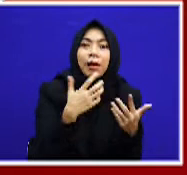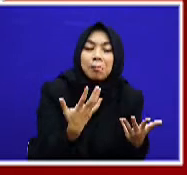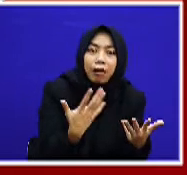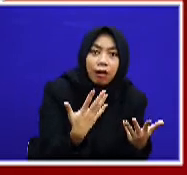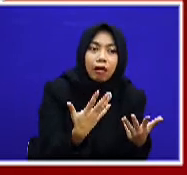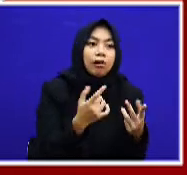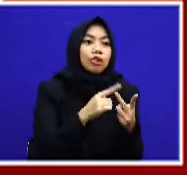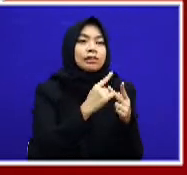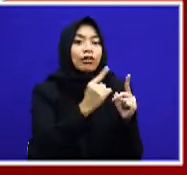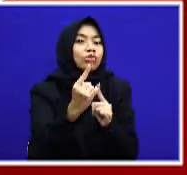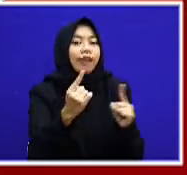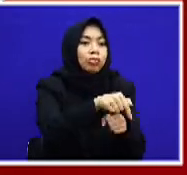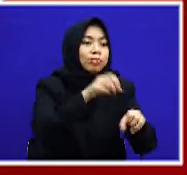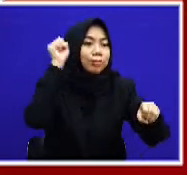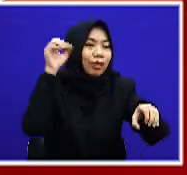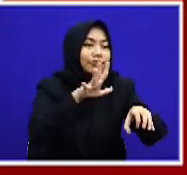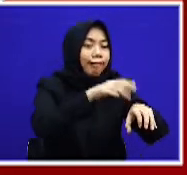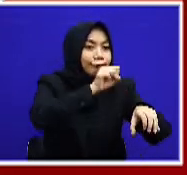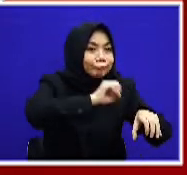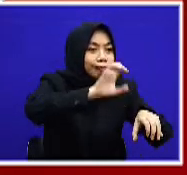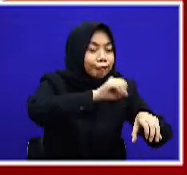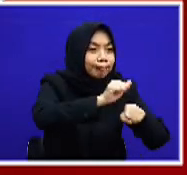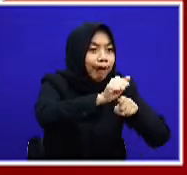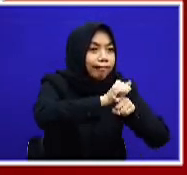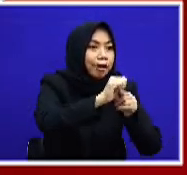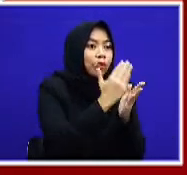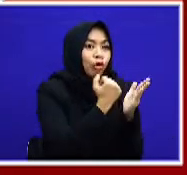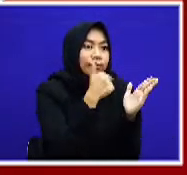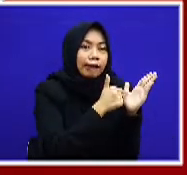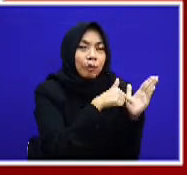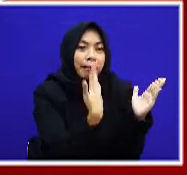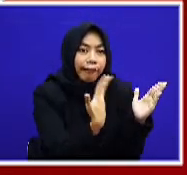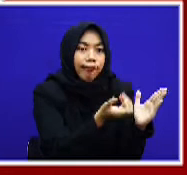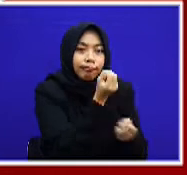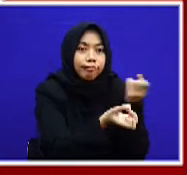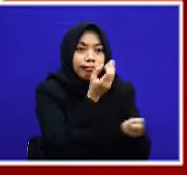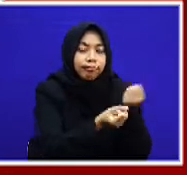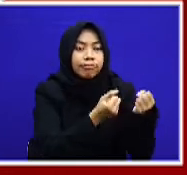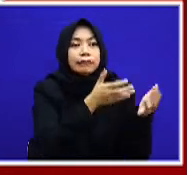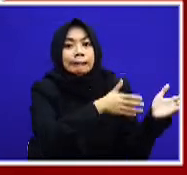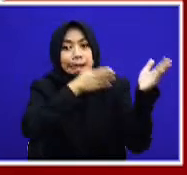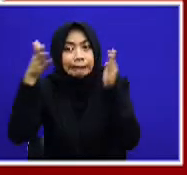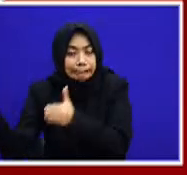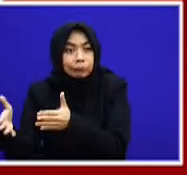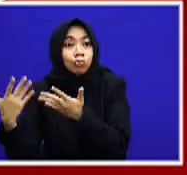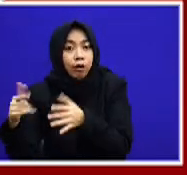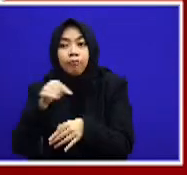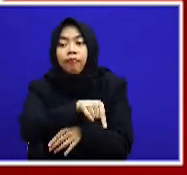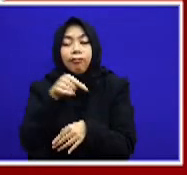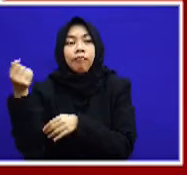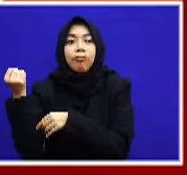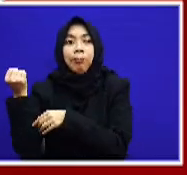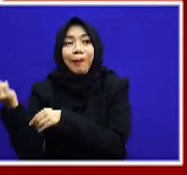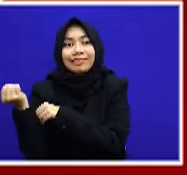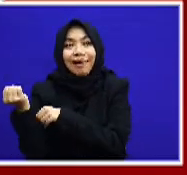menjaga jarak dan rajin mencuci tangan. Yang kedua, ke pasar rakyat. Ya, seperti kita ketahui di pasar-pasar tradisional